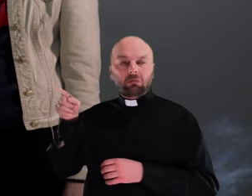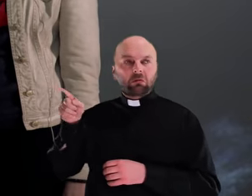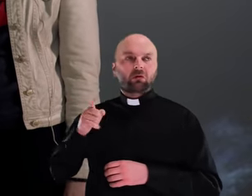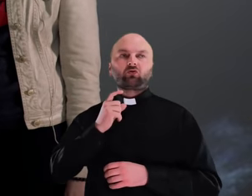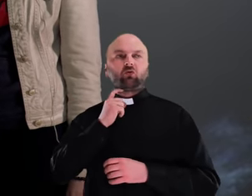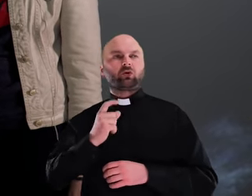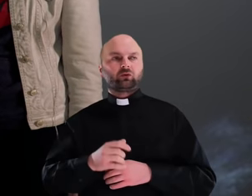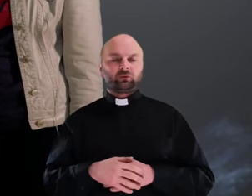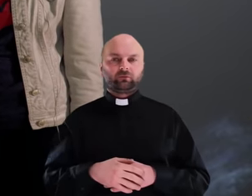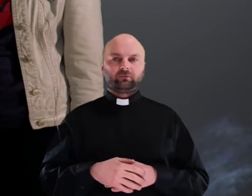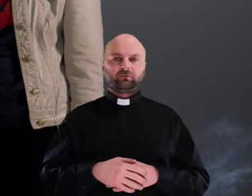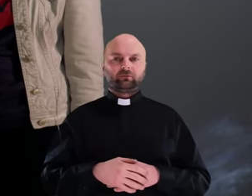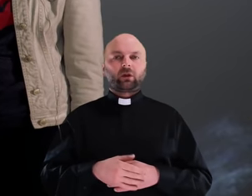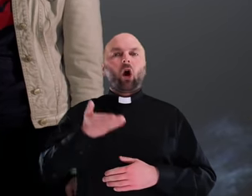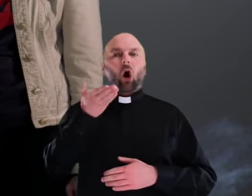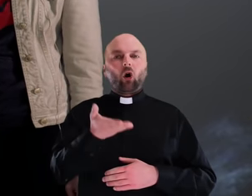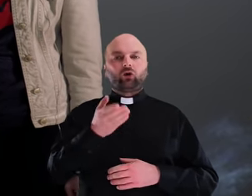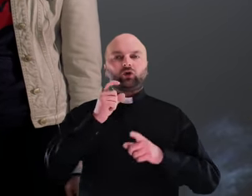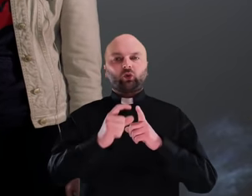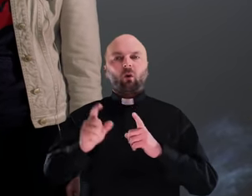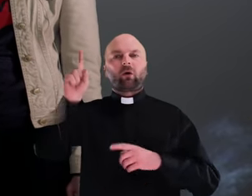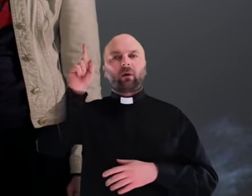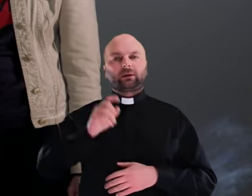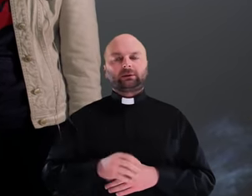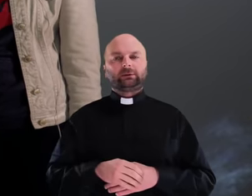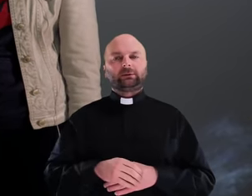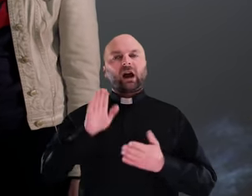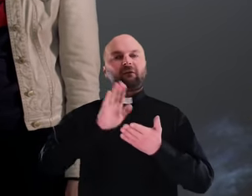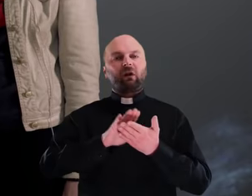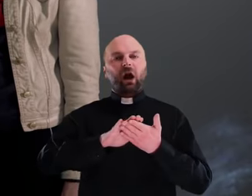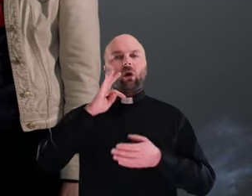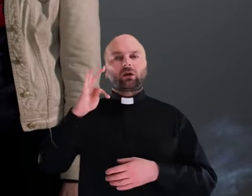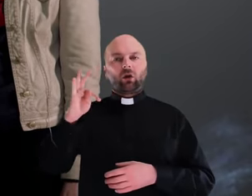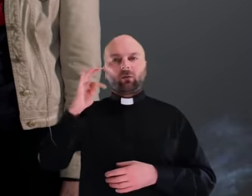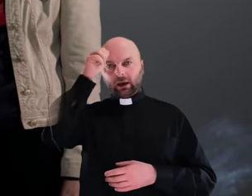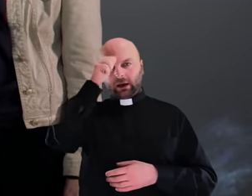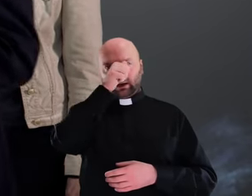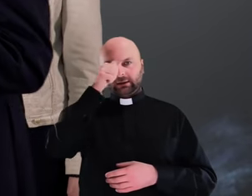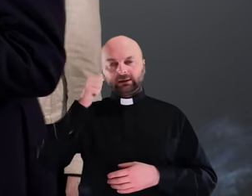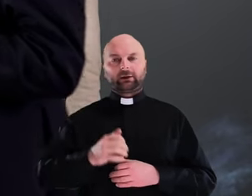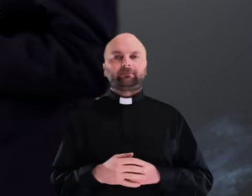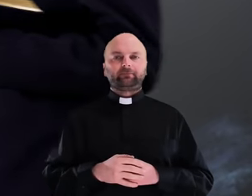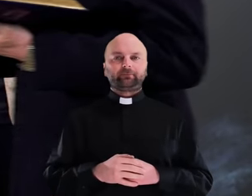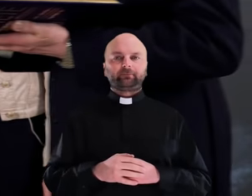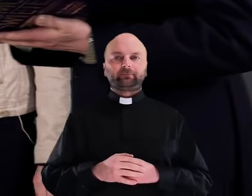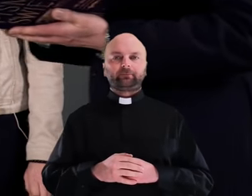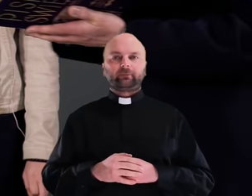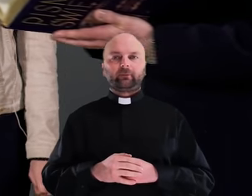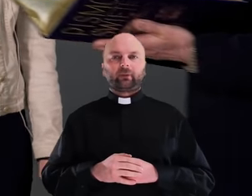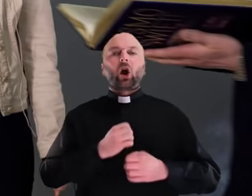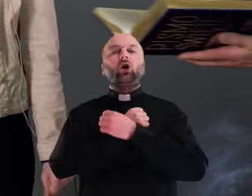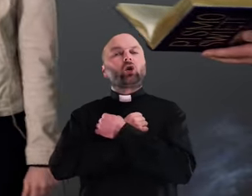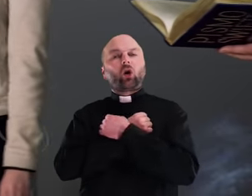posłuszne? Oto słowo Pańskie. Chwała Tobie, Chryste.